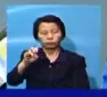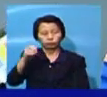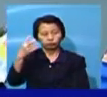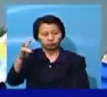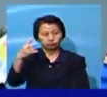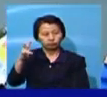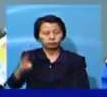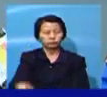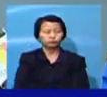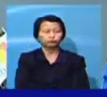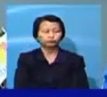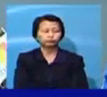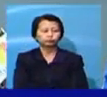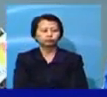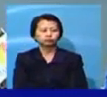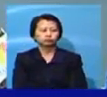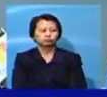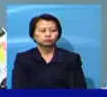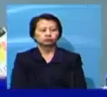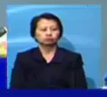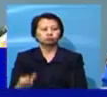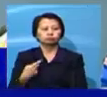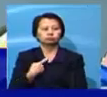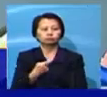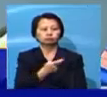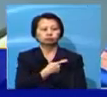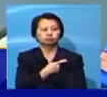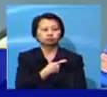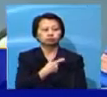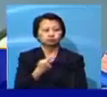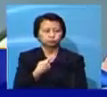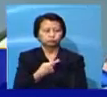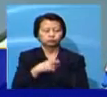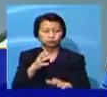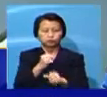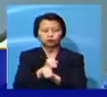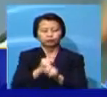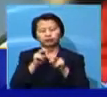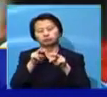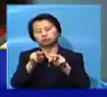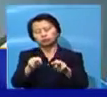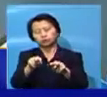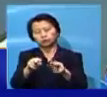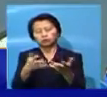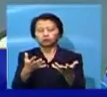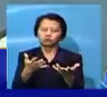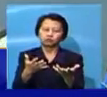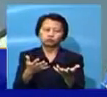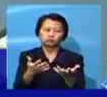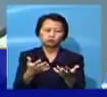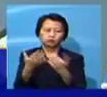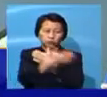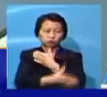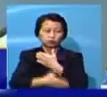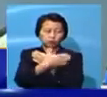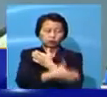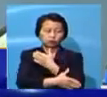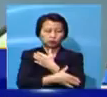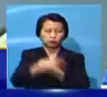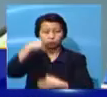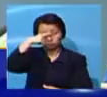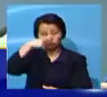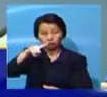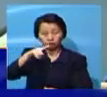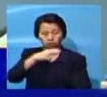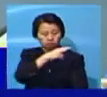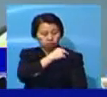2017 team Di mana kita dapat lihat seperti Negara apa ni Thailand